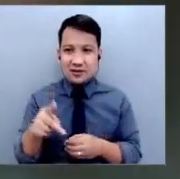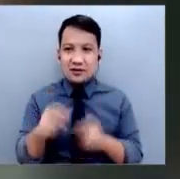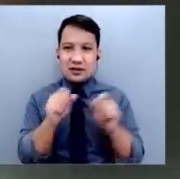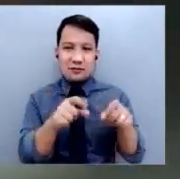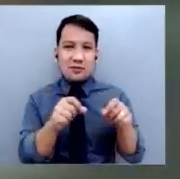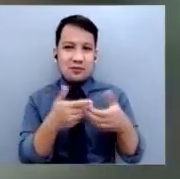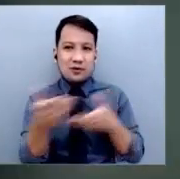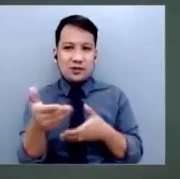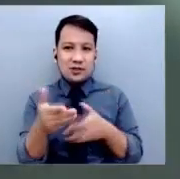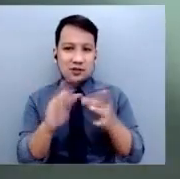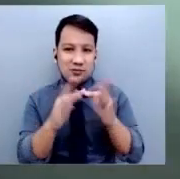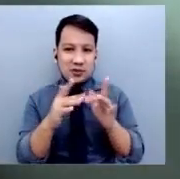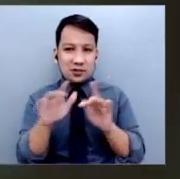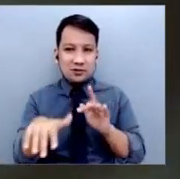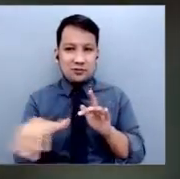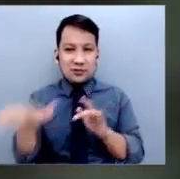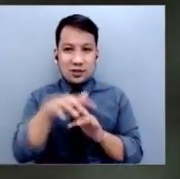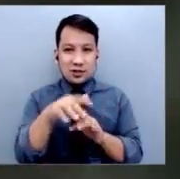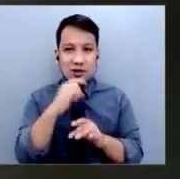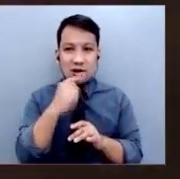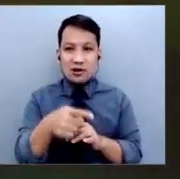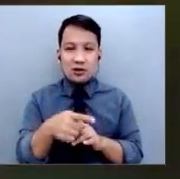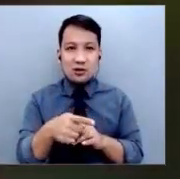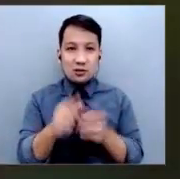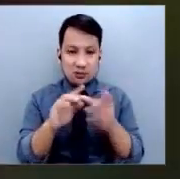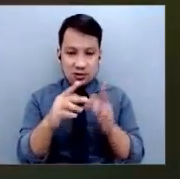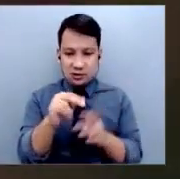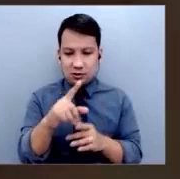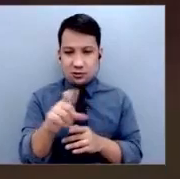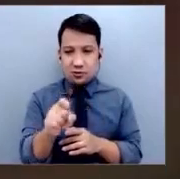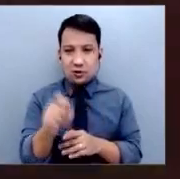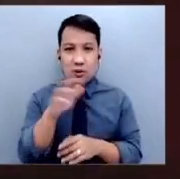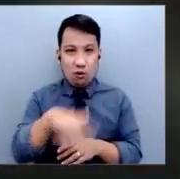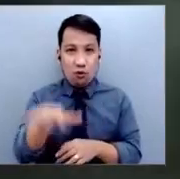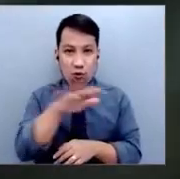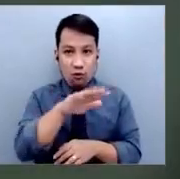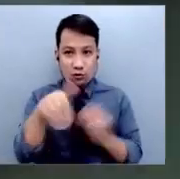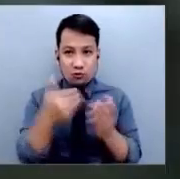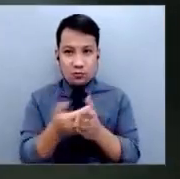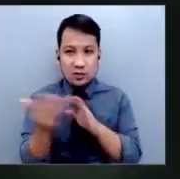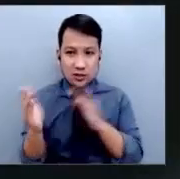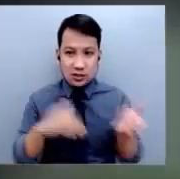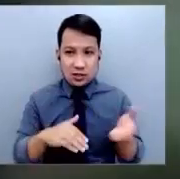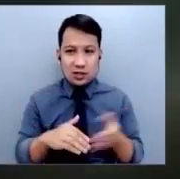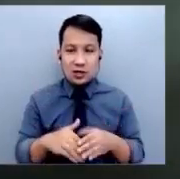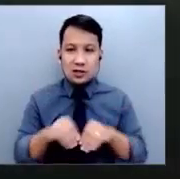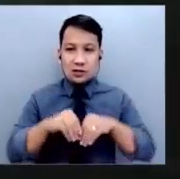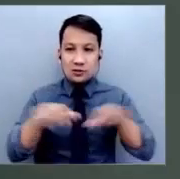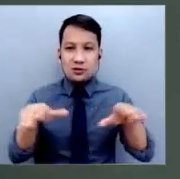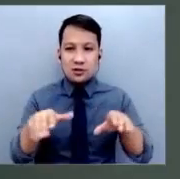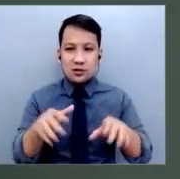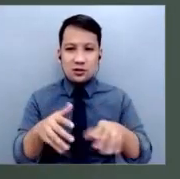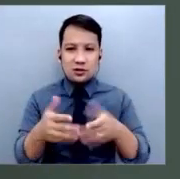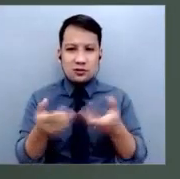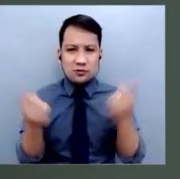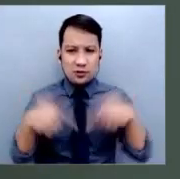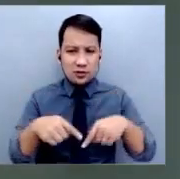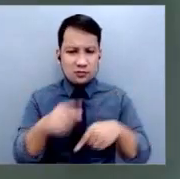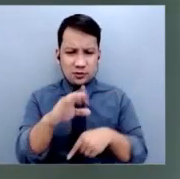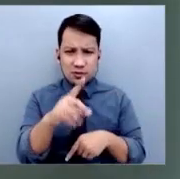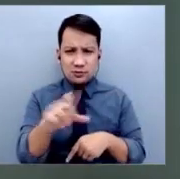Bentang-benta sa mga netizens itong spoof ng Netflix series na All of Us Are Dead. Sa parody ni Christian